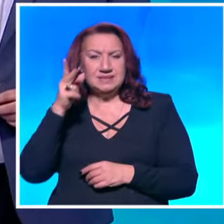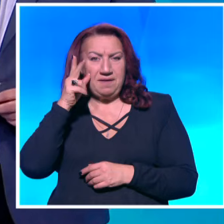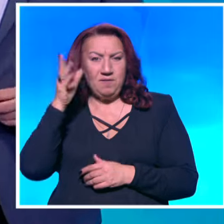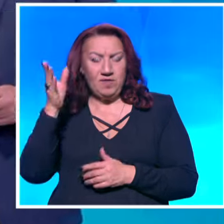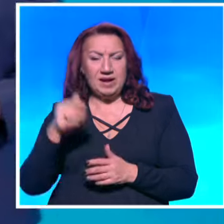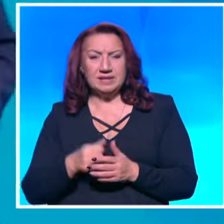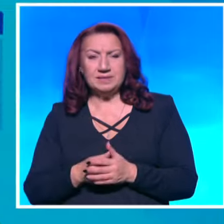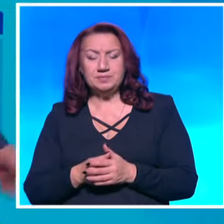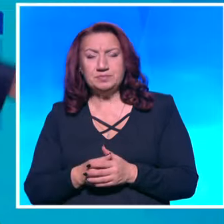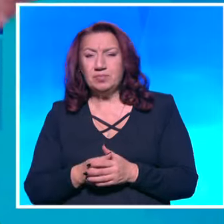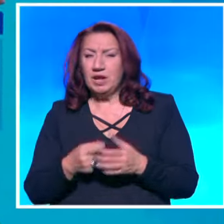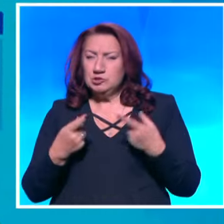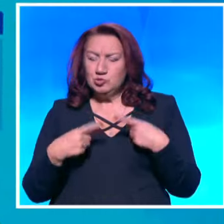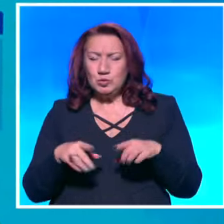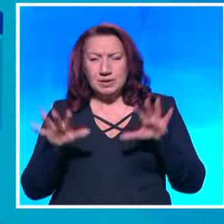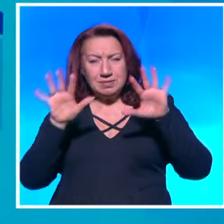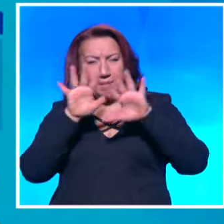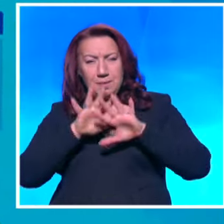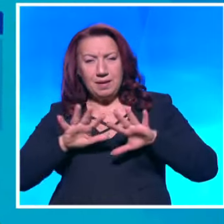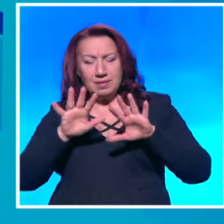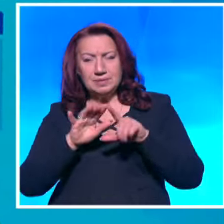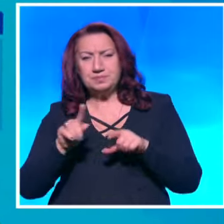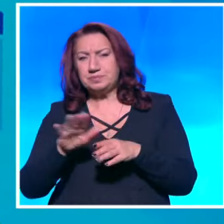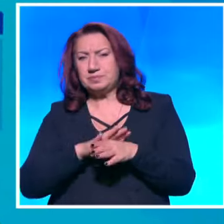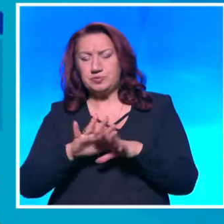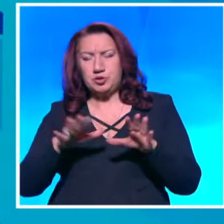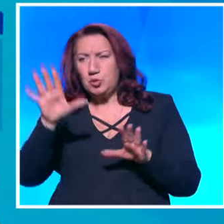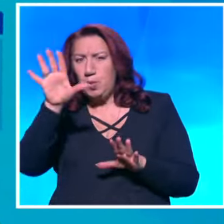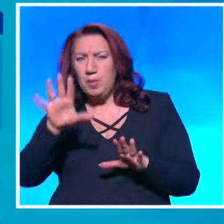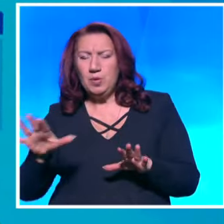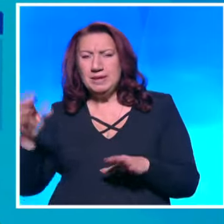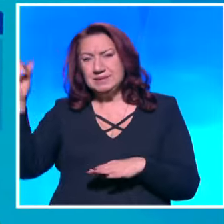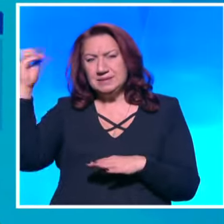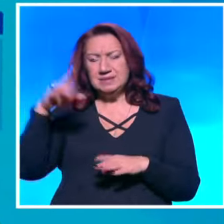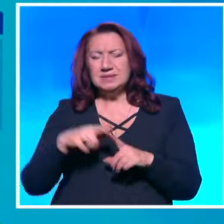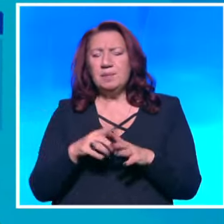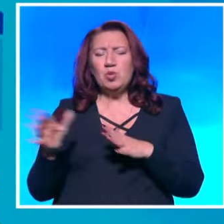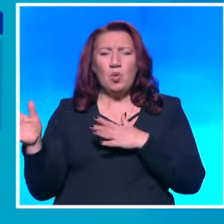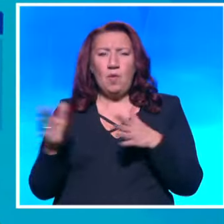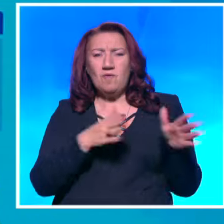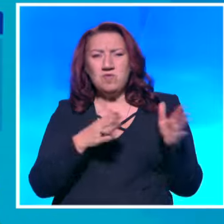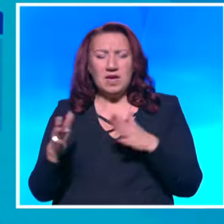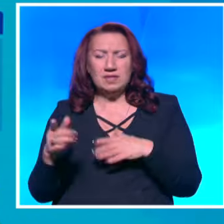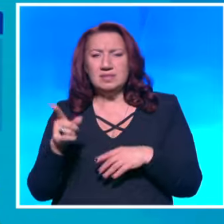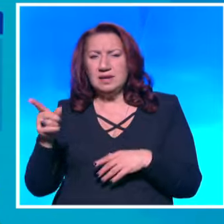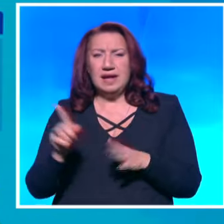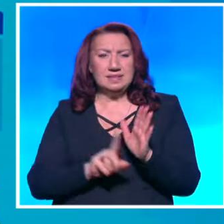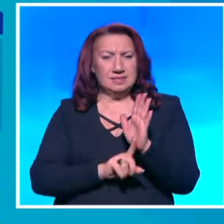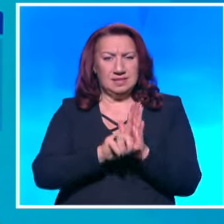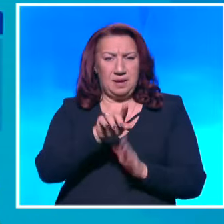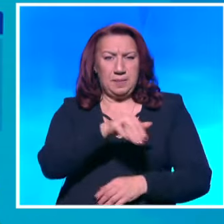варна след сутрешните мъгли по нашето черноморие ще е предимно слънчево но много ветровито с максимални температури и там между